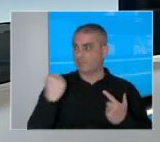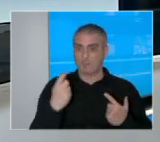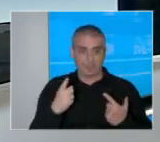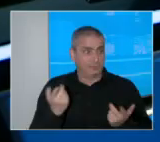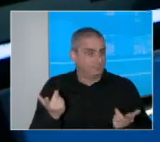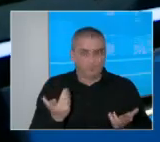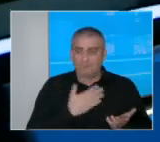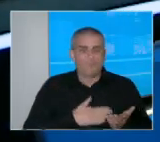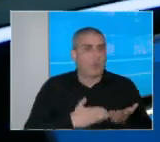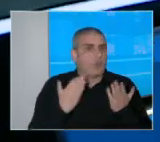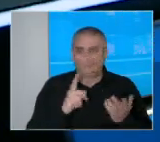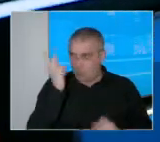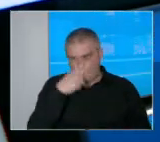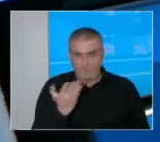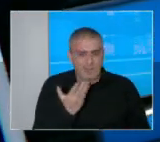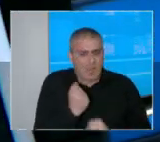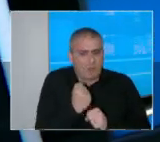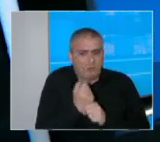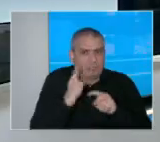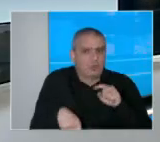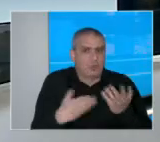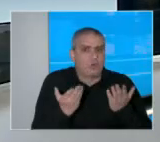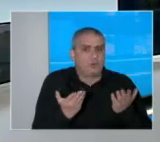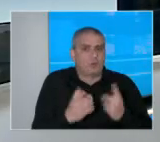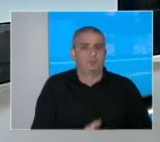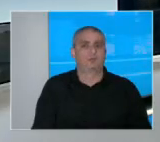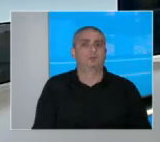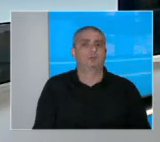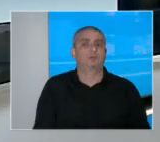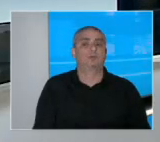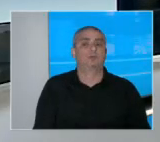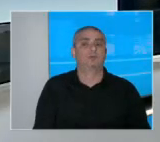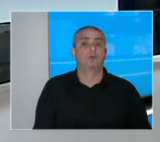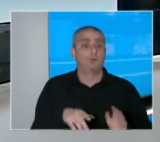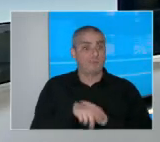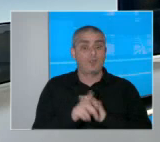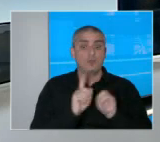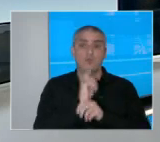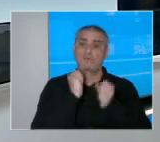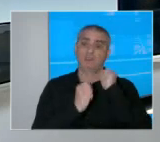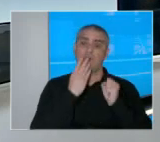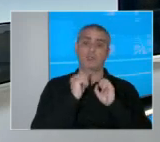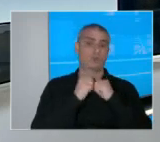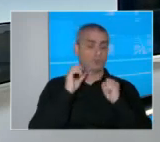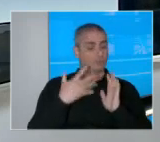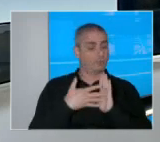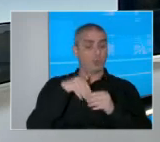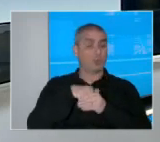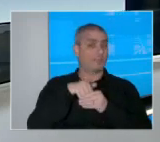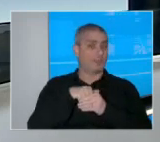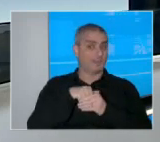אותם יהדות התורה. מה הוא רוצה? מה הוא לא מבין? איך הוא עושה טעויות כאלו? לנו יש תיאוריה שונה. הוא מבריח אותם בתקופה קשה ליהדות התורה, כשיש ביקורת